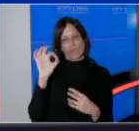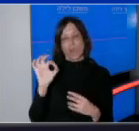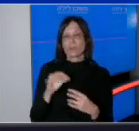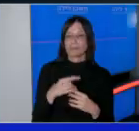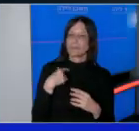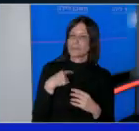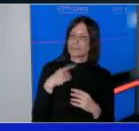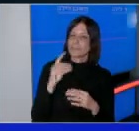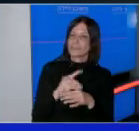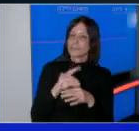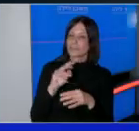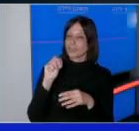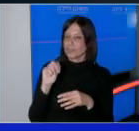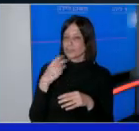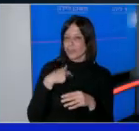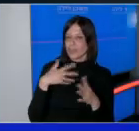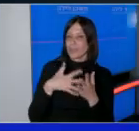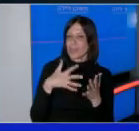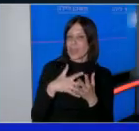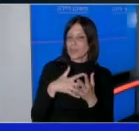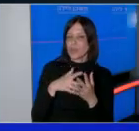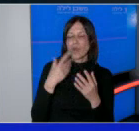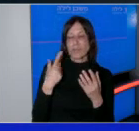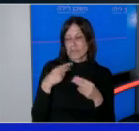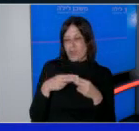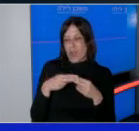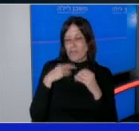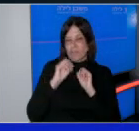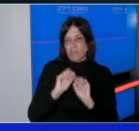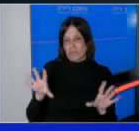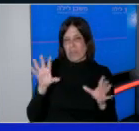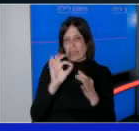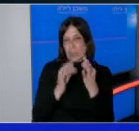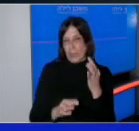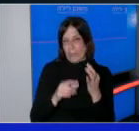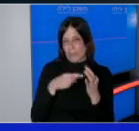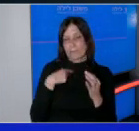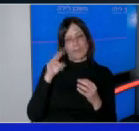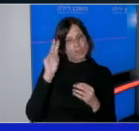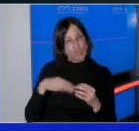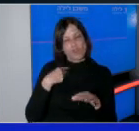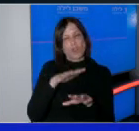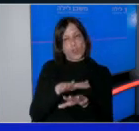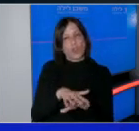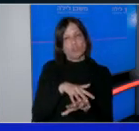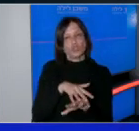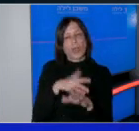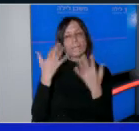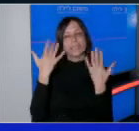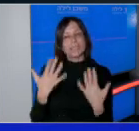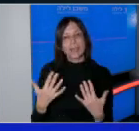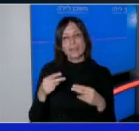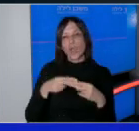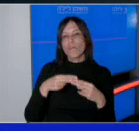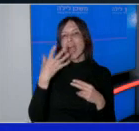ואני בדקנו, אנחנו על הסף של שחרר את הנתונים האלו, אנחנו עדיין מצליבים כמה דברים. יש לנו תחושה מהמספרים